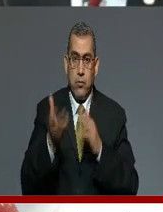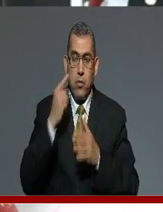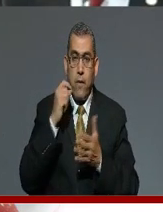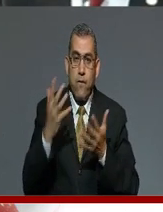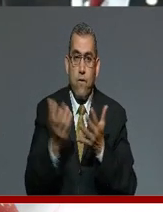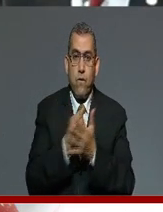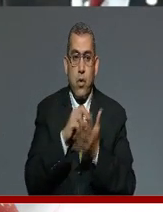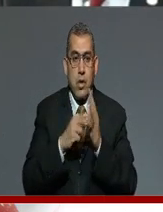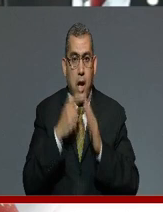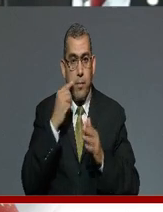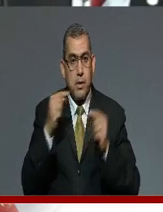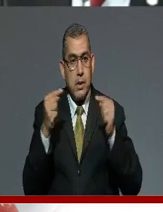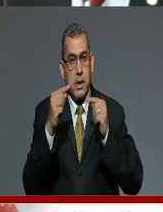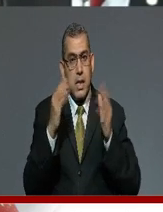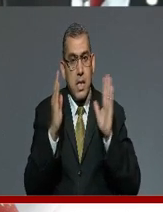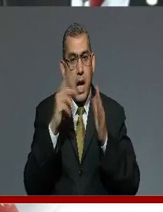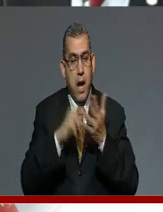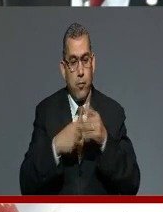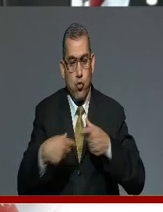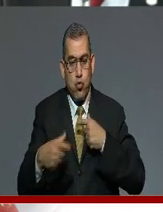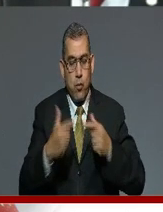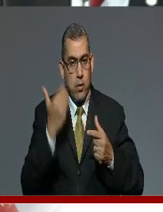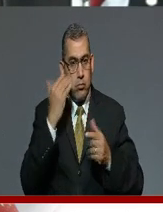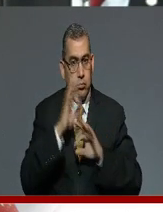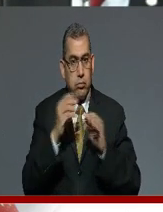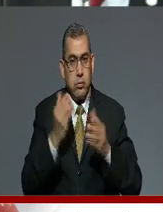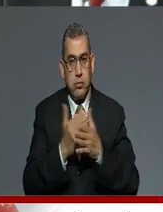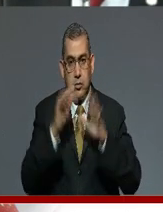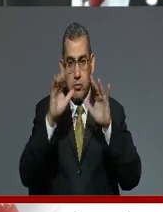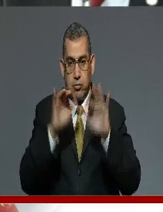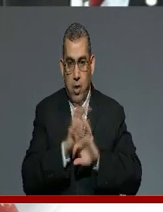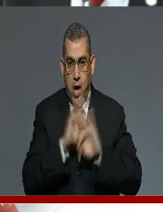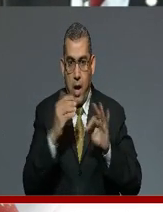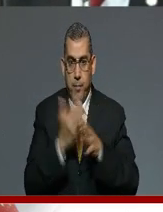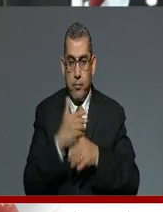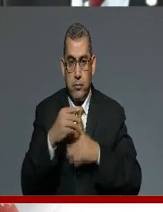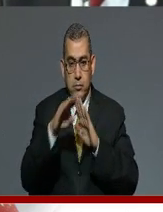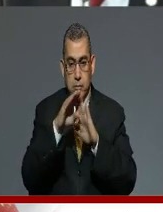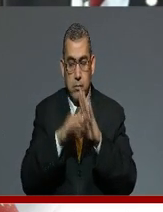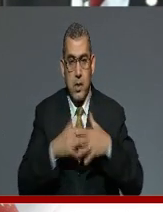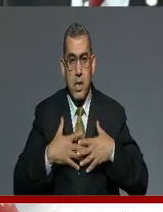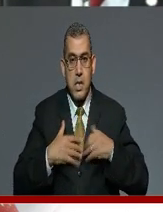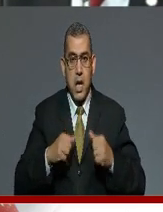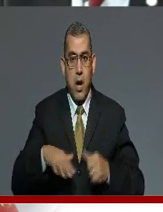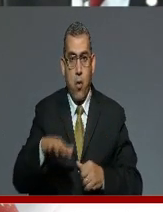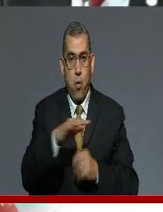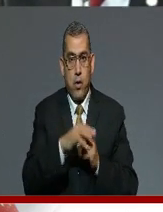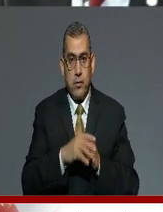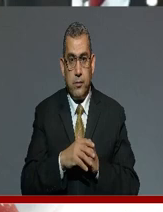اقتصاديات لاستخدام التكنولوجيا لتعزيز الانظمه الصحيه